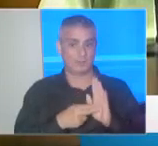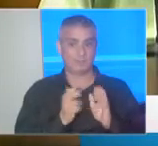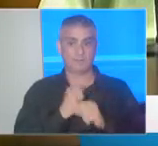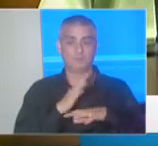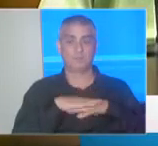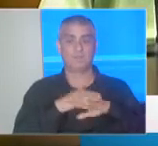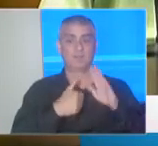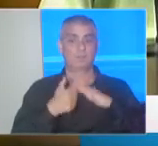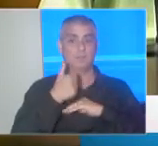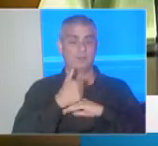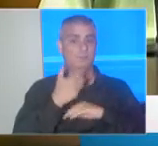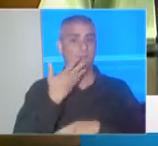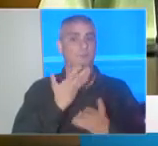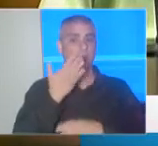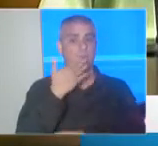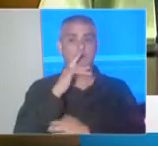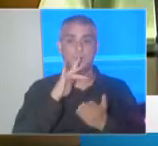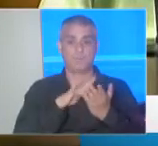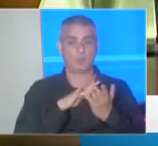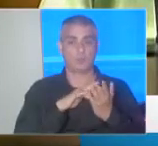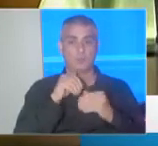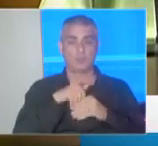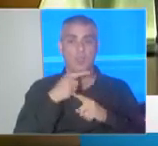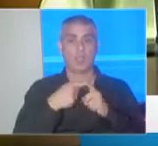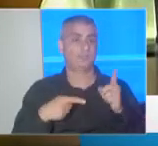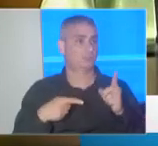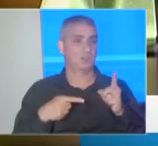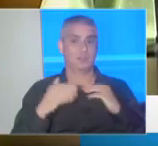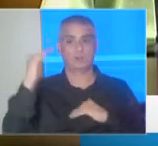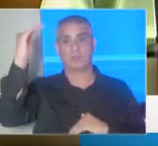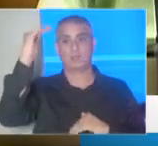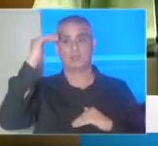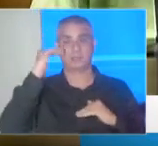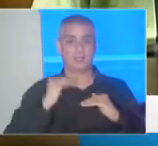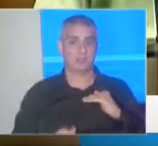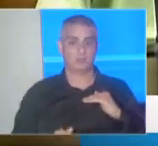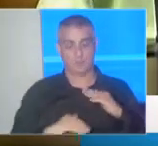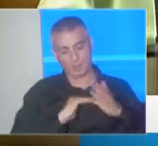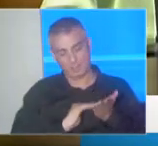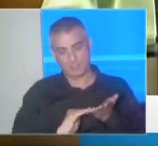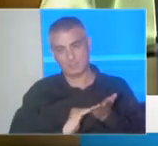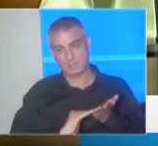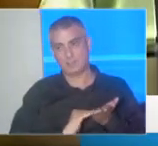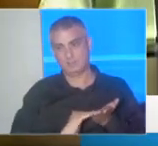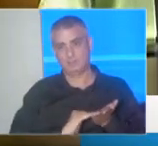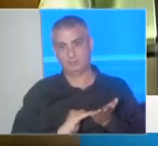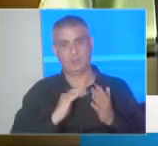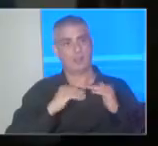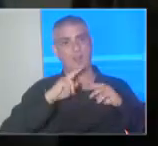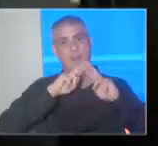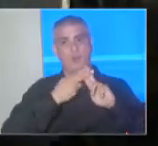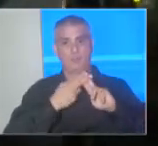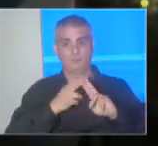בייצוג בתפקידים בכירים בשירות המדינה. במקום הזה תוך חצי שנה הידרדרנו לתחתית של התחתית של הדירוג